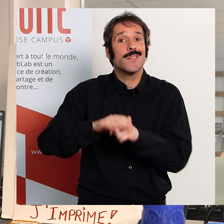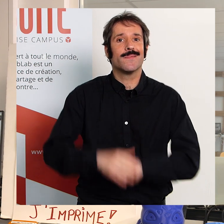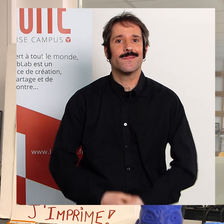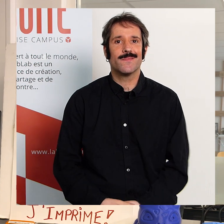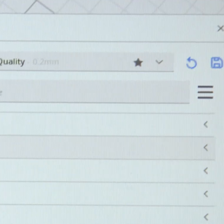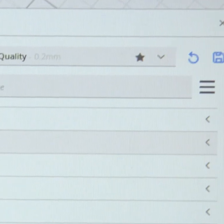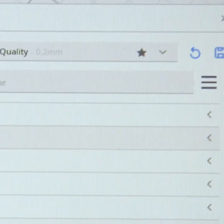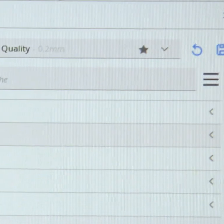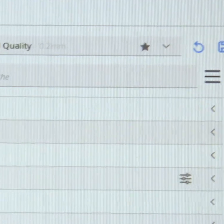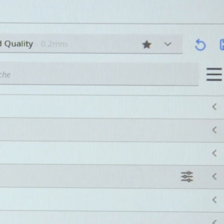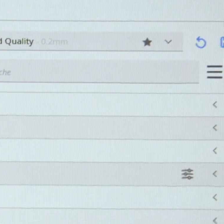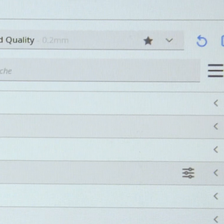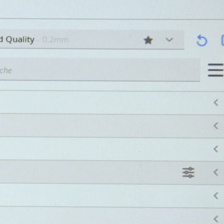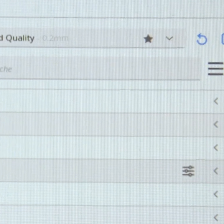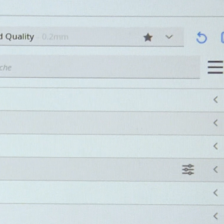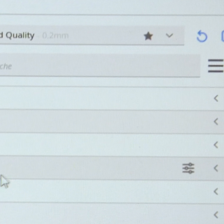à droite.